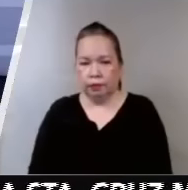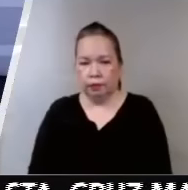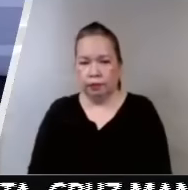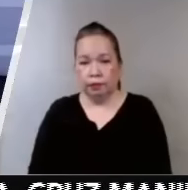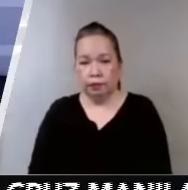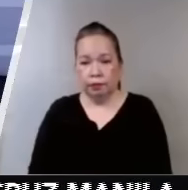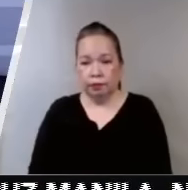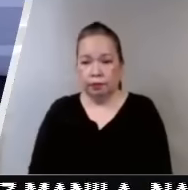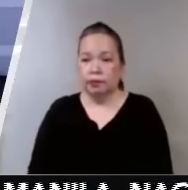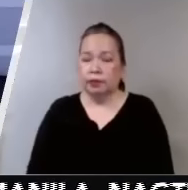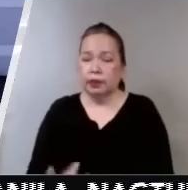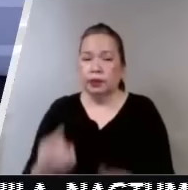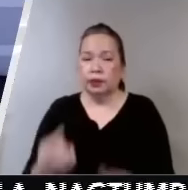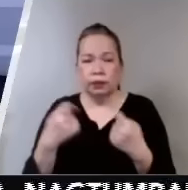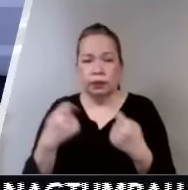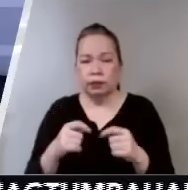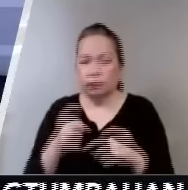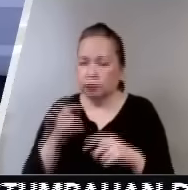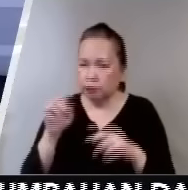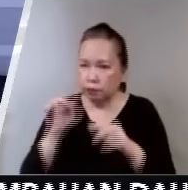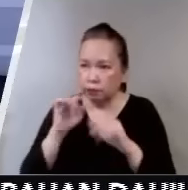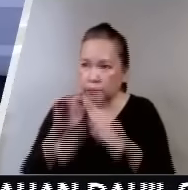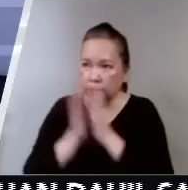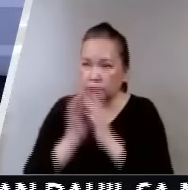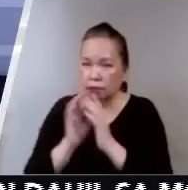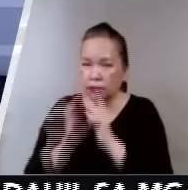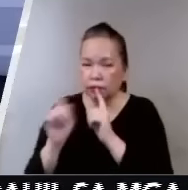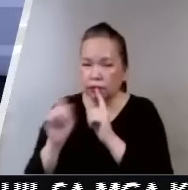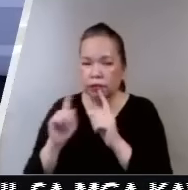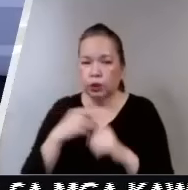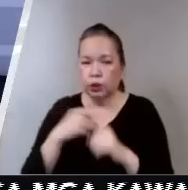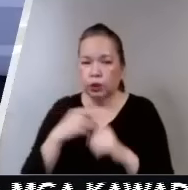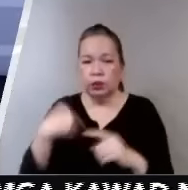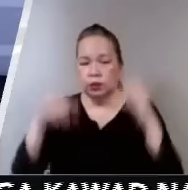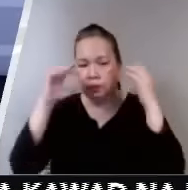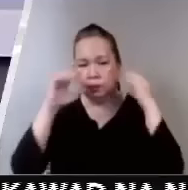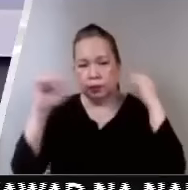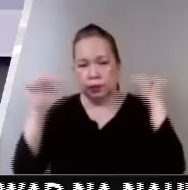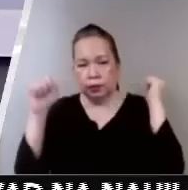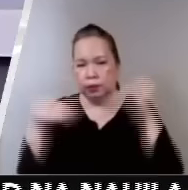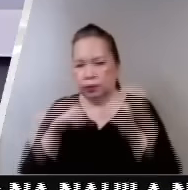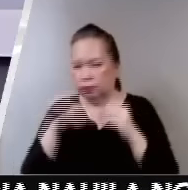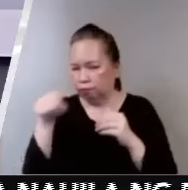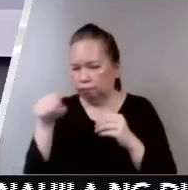Sinusubukan pa namin kunan ng pahayag ang Chinese Embassy, kaugnay ng mga sinabi ng Philippine Coast Guard.